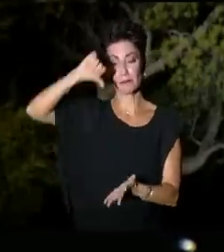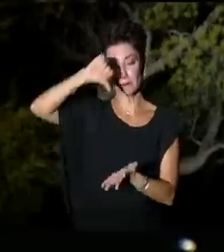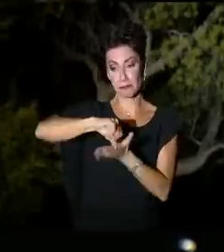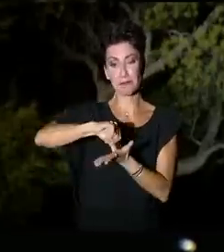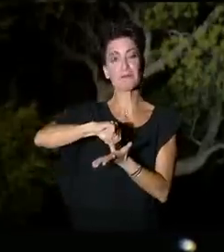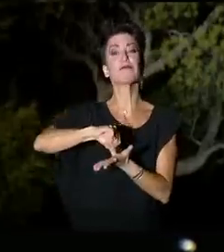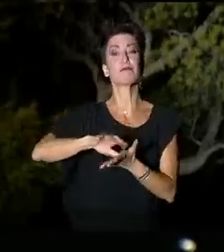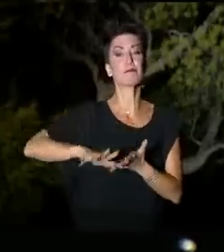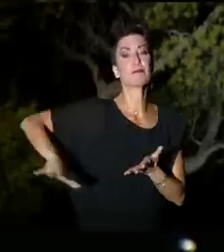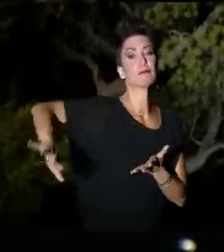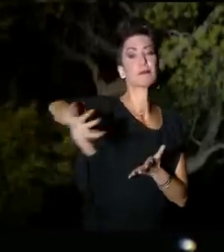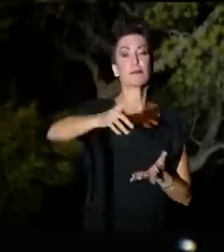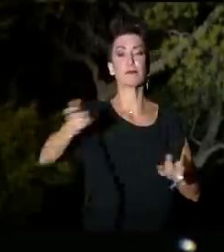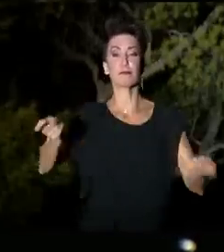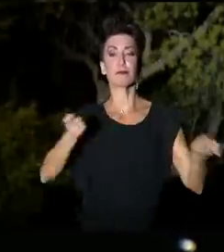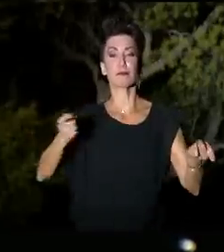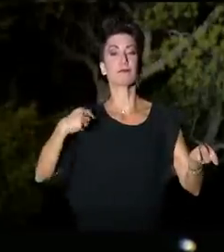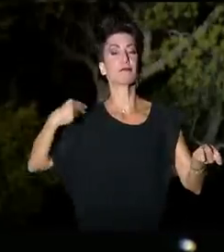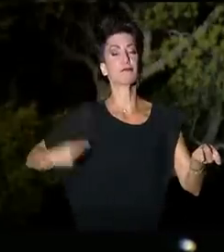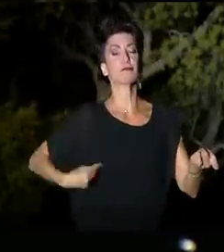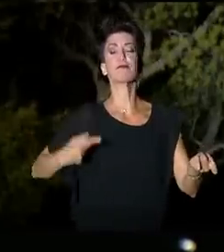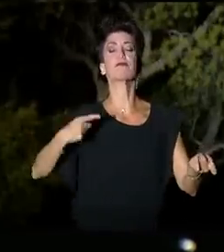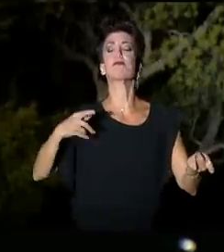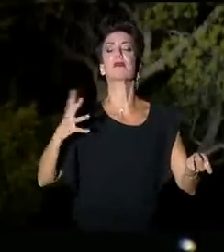επιστήμης με τη δημόσια δράση.